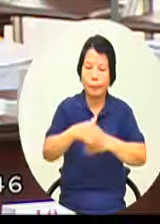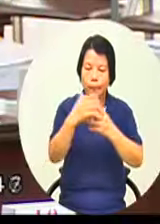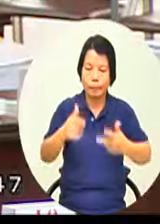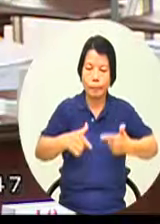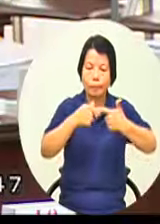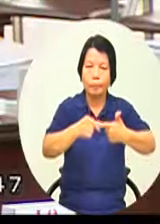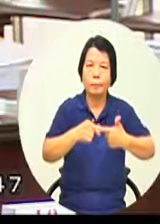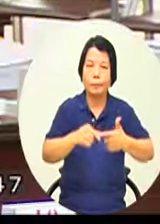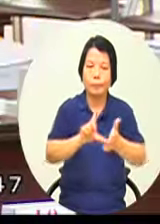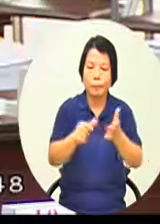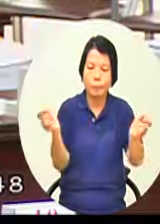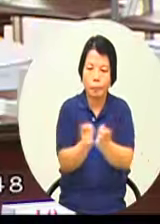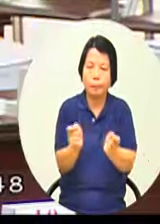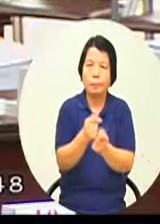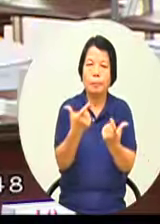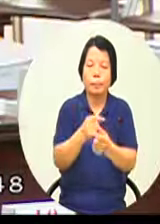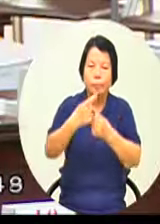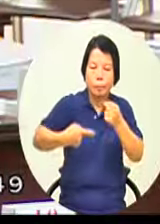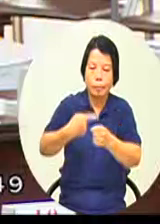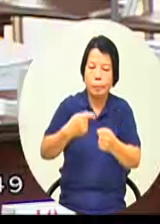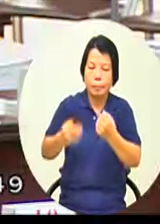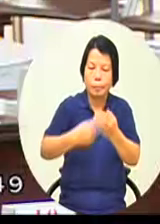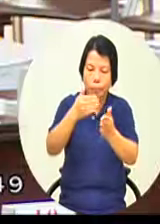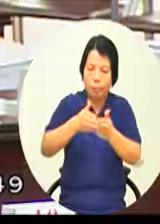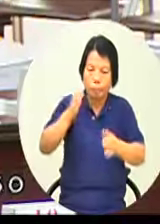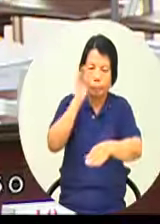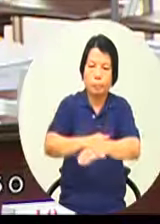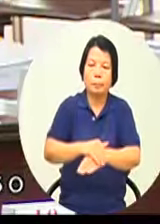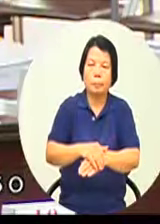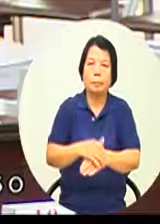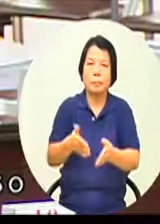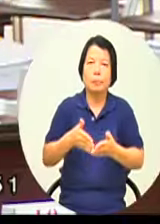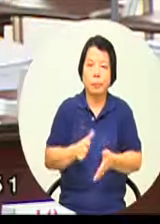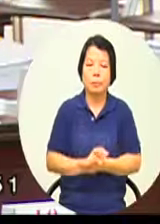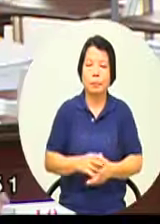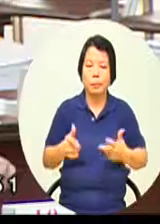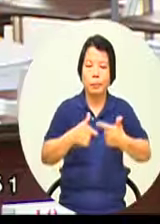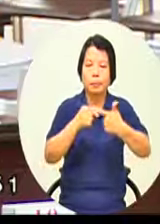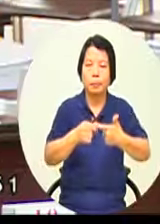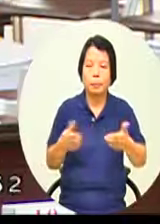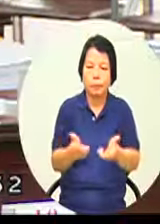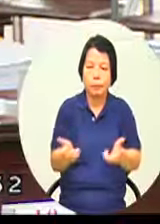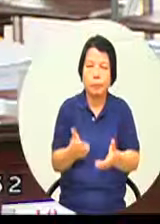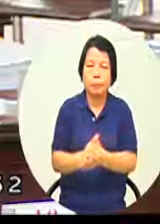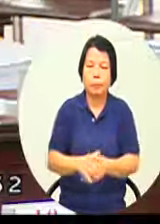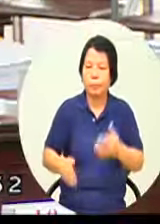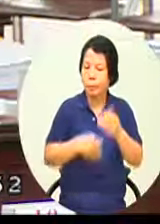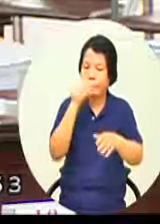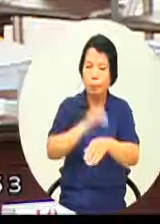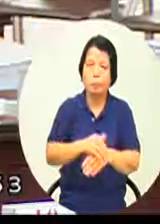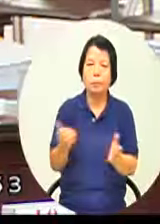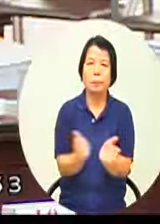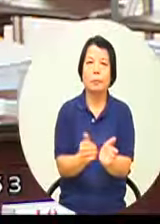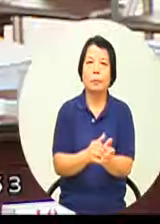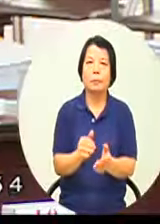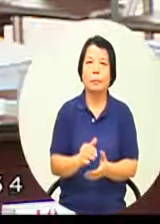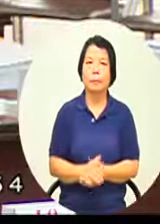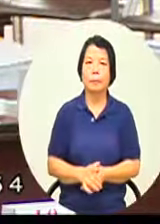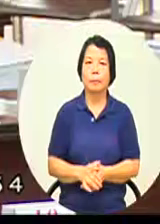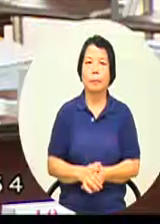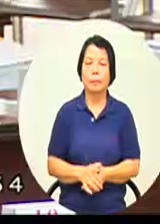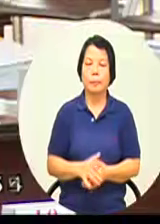吼，短短期间的一年内要完成，哦，所以咧，咱第六期的，对不对？吼，嘛是拢完成了，成果咧，哦。包括着